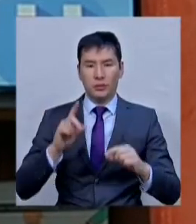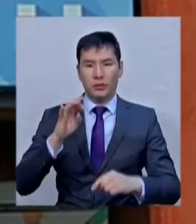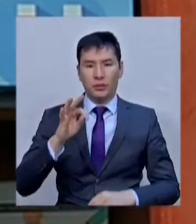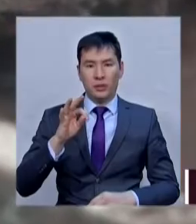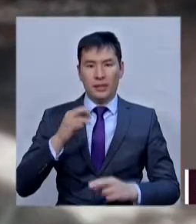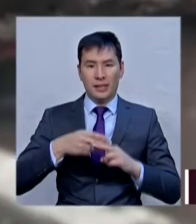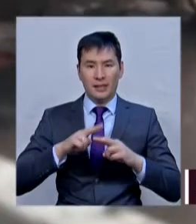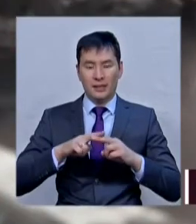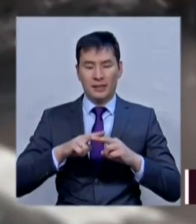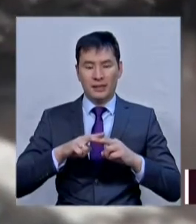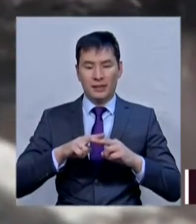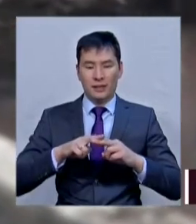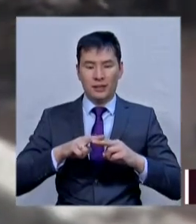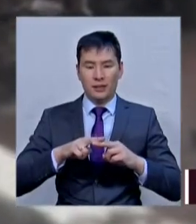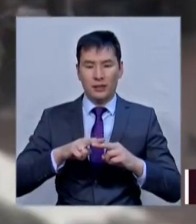Бірақ бұл жерде жаңағы